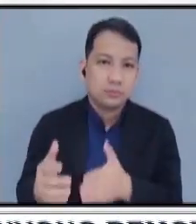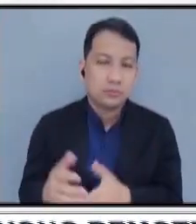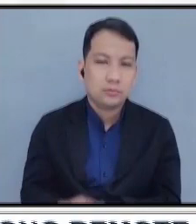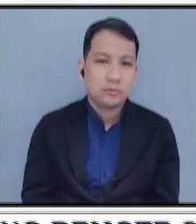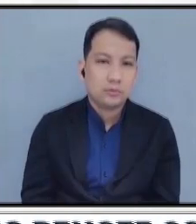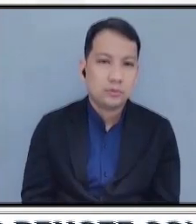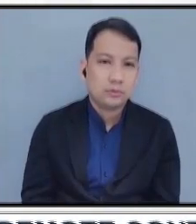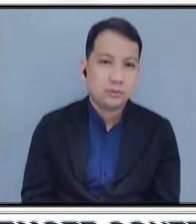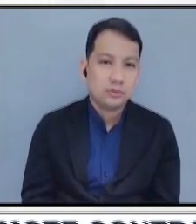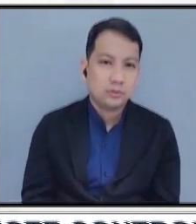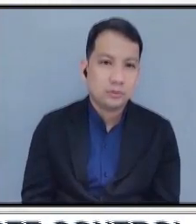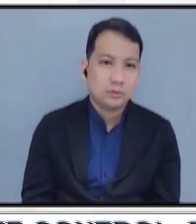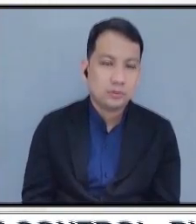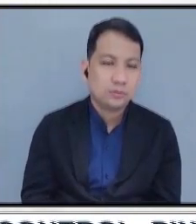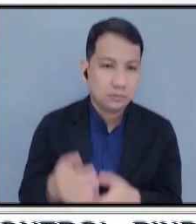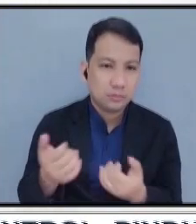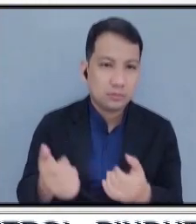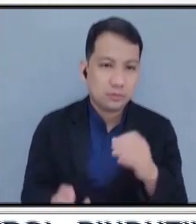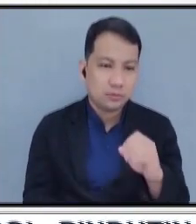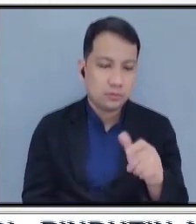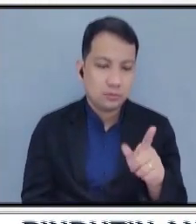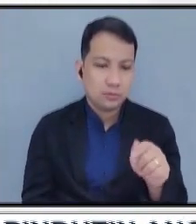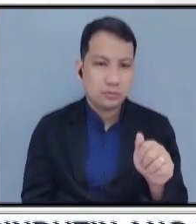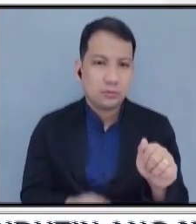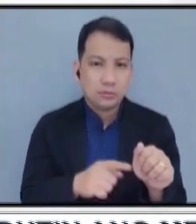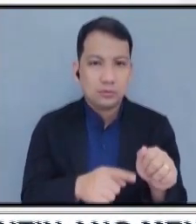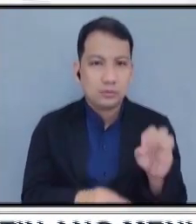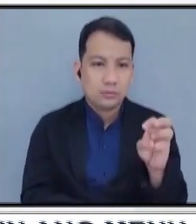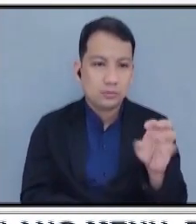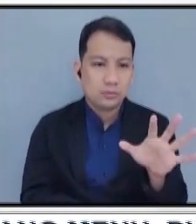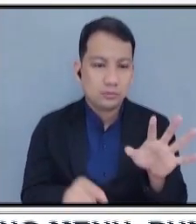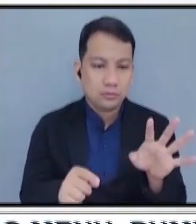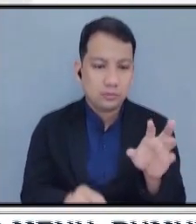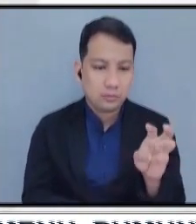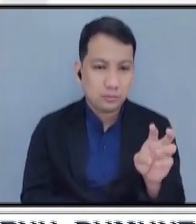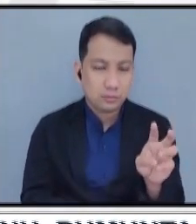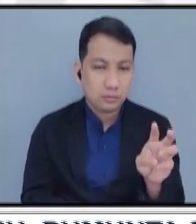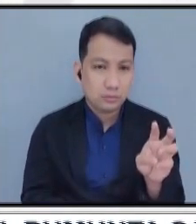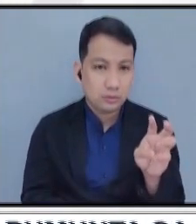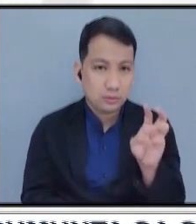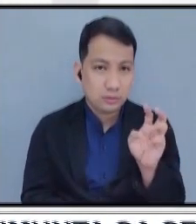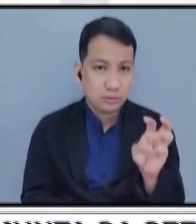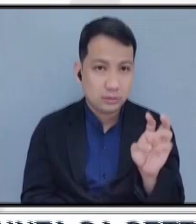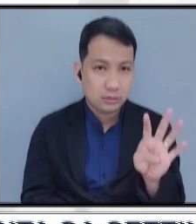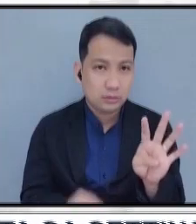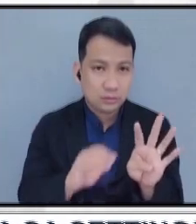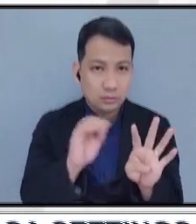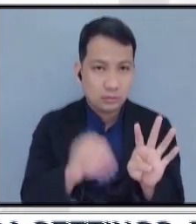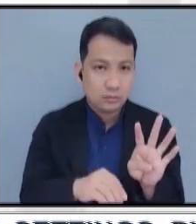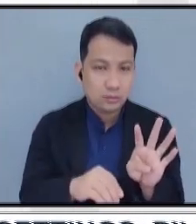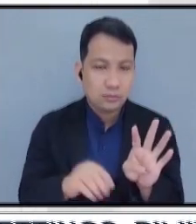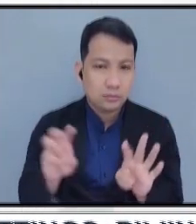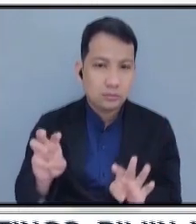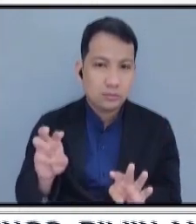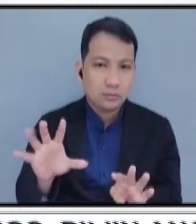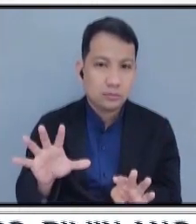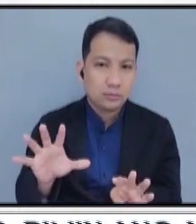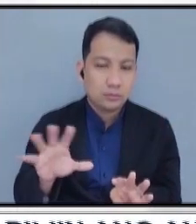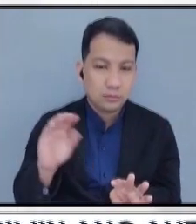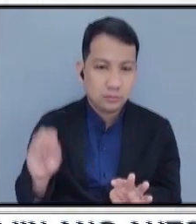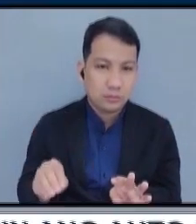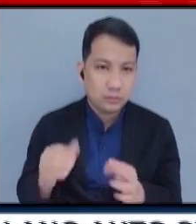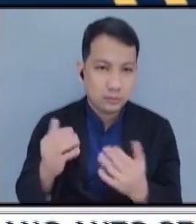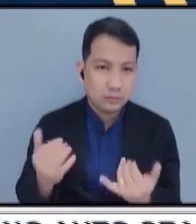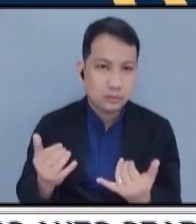survey ng Octo Research, tumaas kasi sa 64% ang kanyang trust rating nitong Disyembre, habang 65% naman ang kanyang